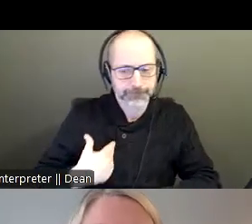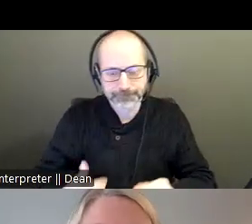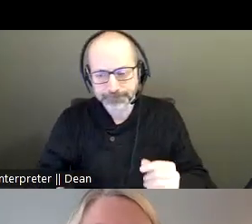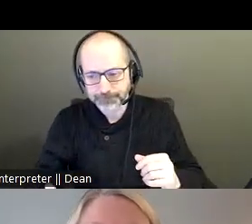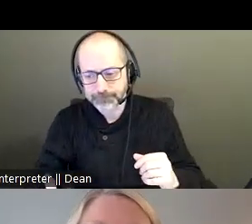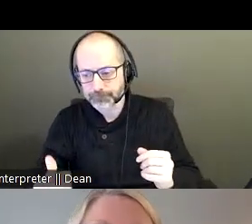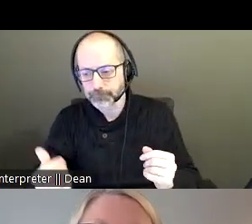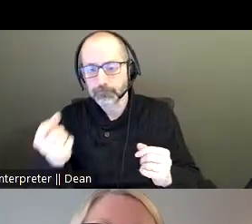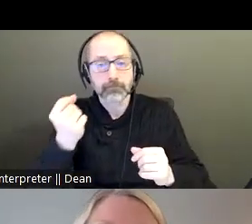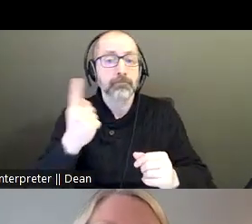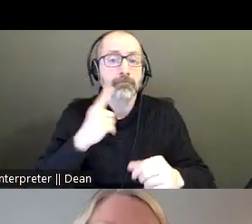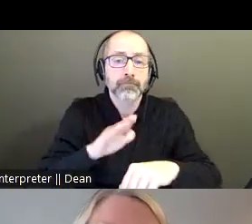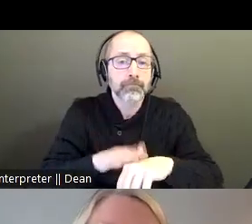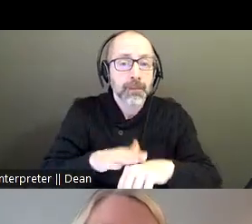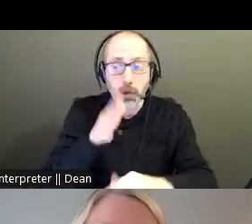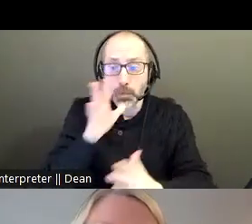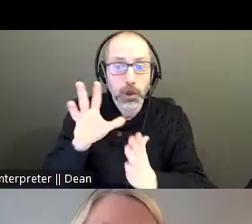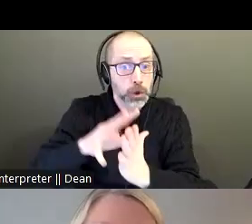Je voulais aussi